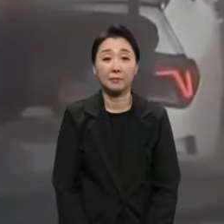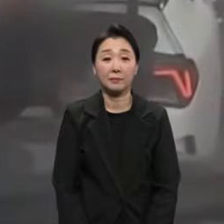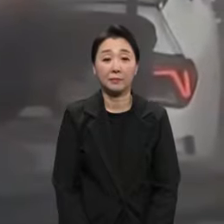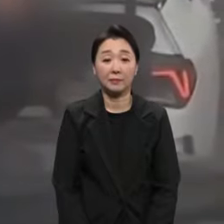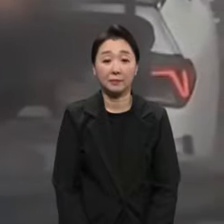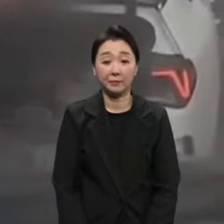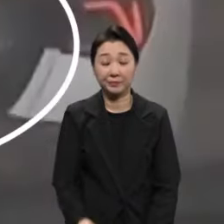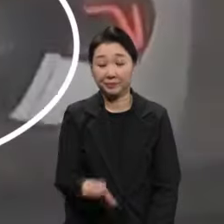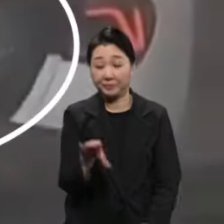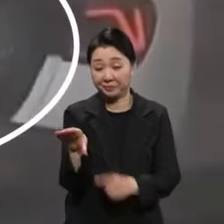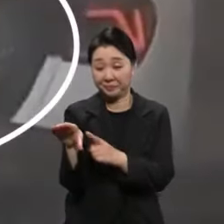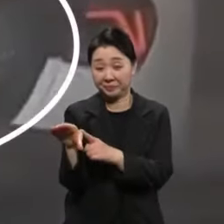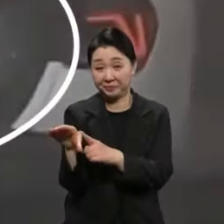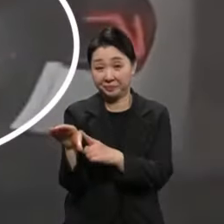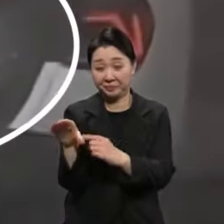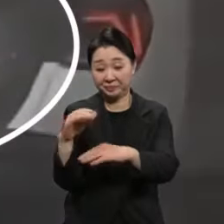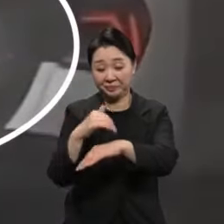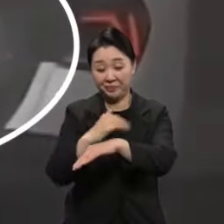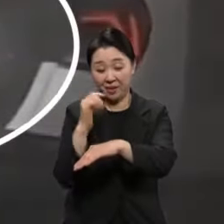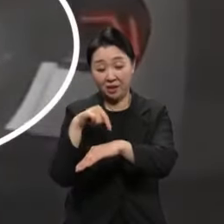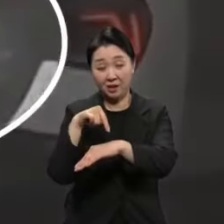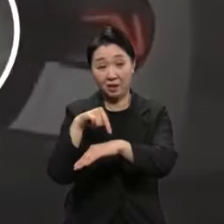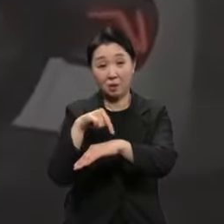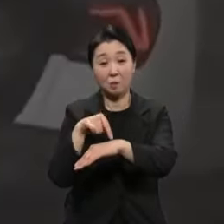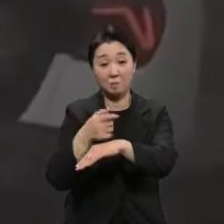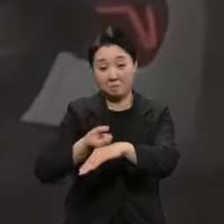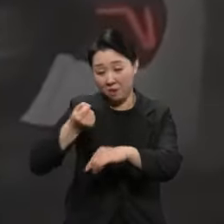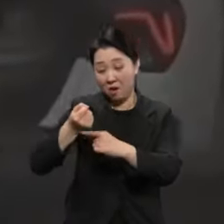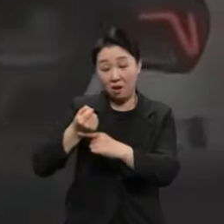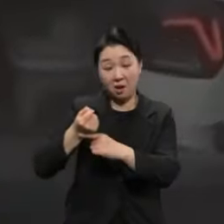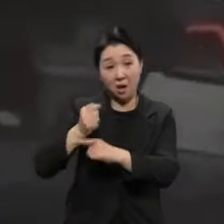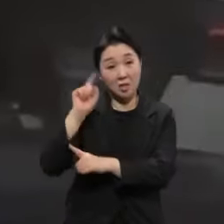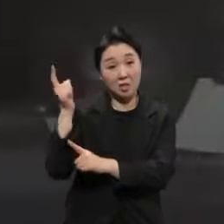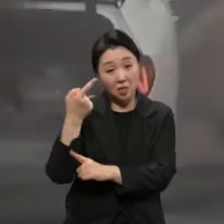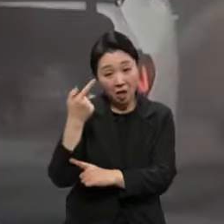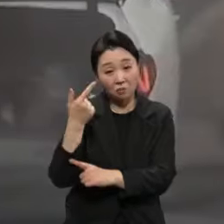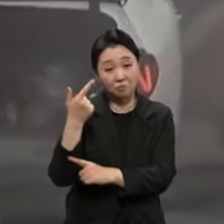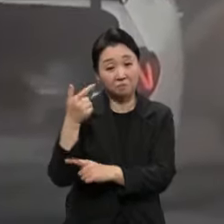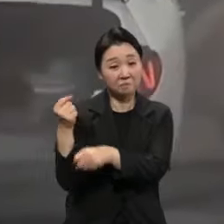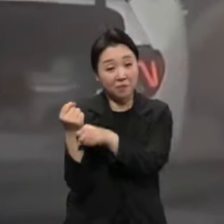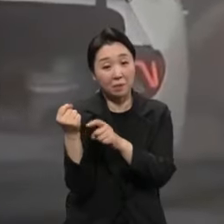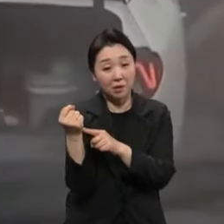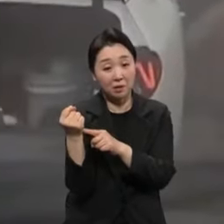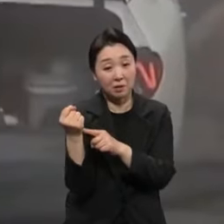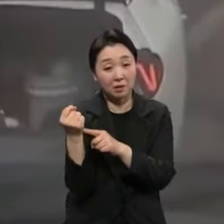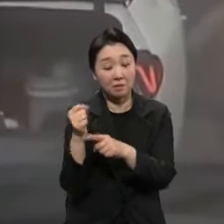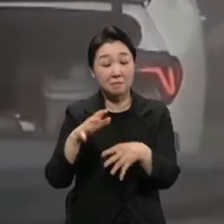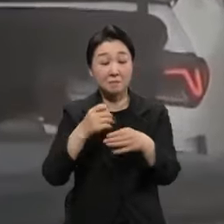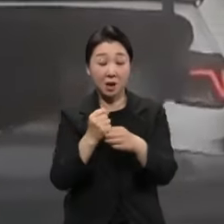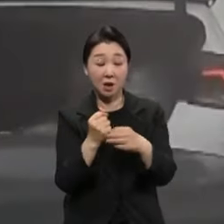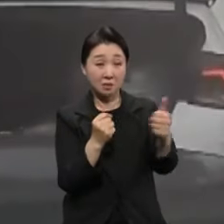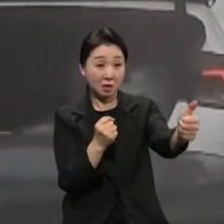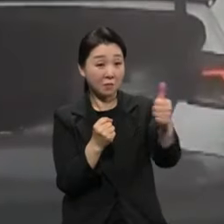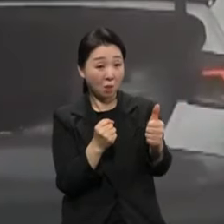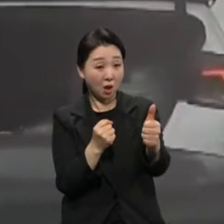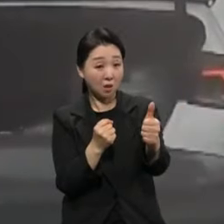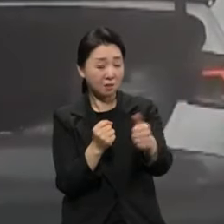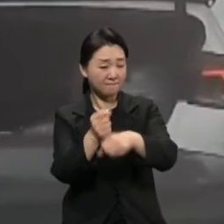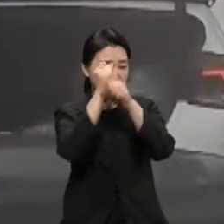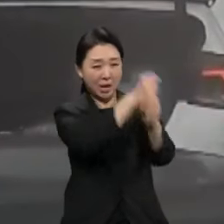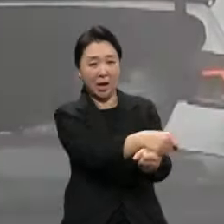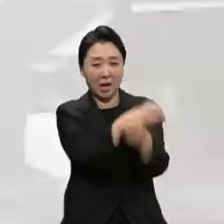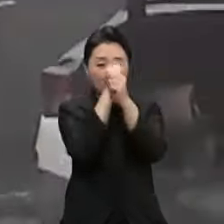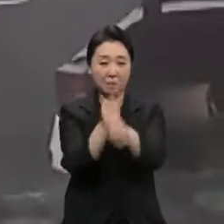갓길에 세워둔 차 트렁크에서 꺼내는 것 야구방망입니다. 두 손으로 고쳐잡더니 다가오는 40대 남성에게